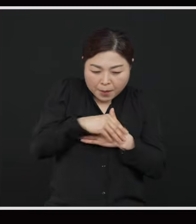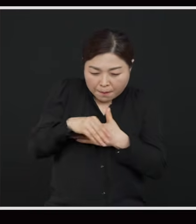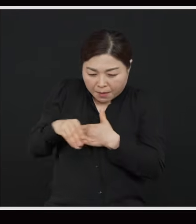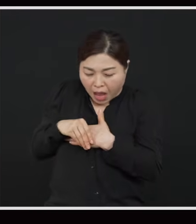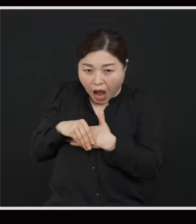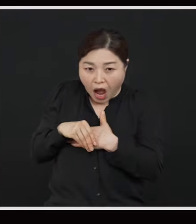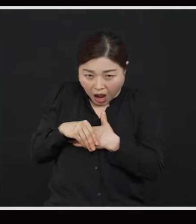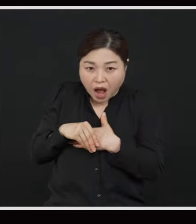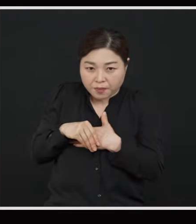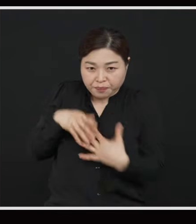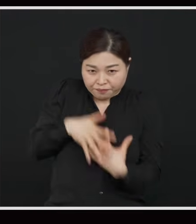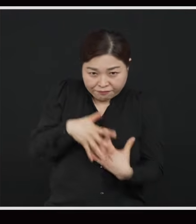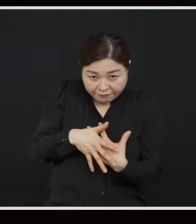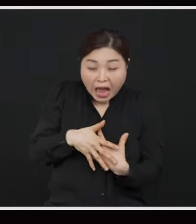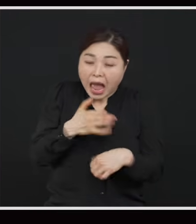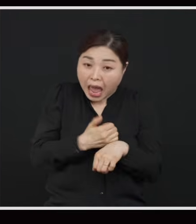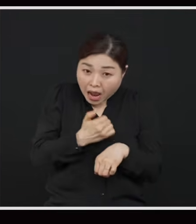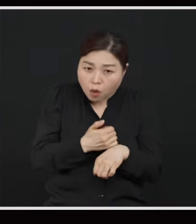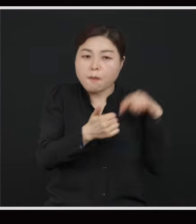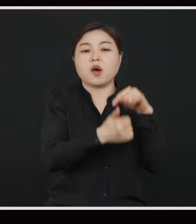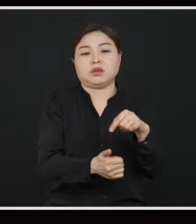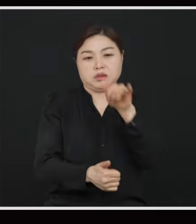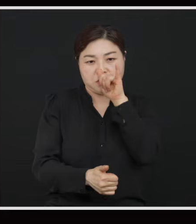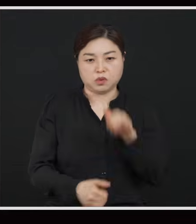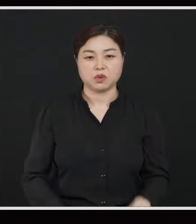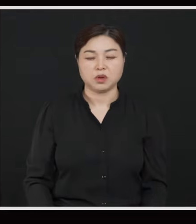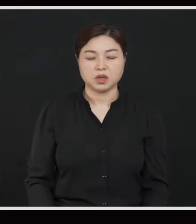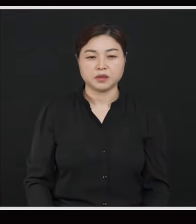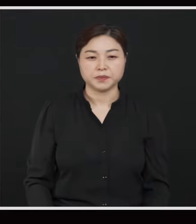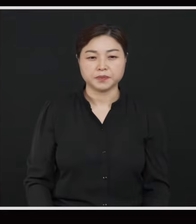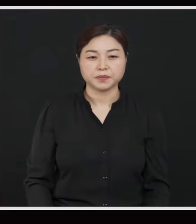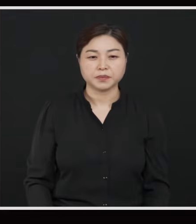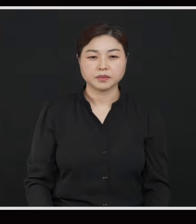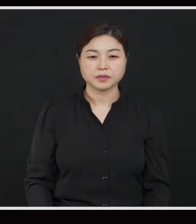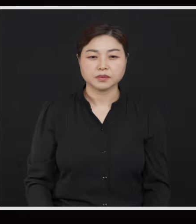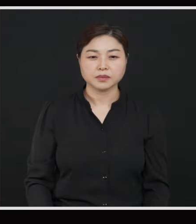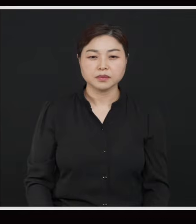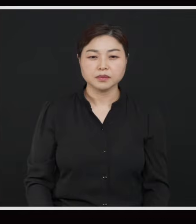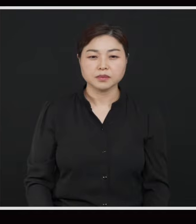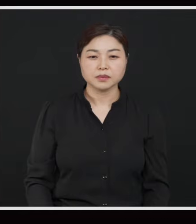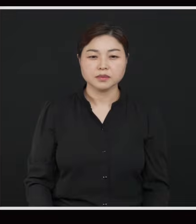써, 이겁니다. 인슐린. 자, 근데